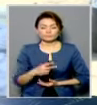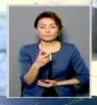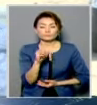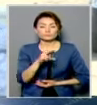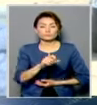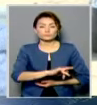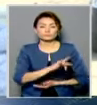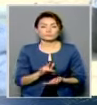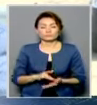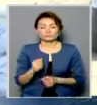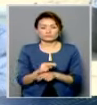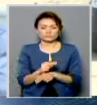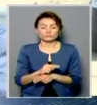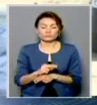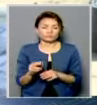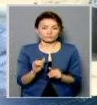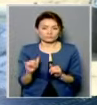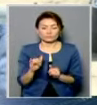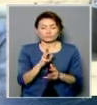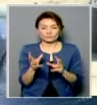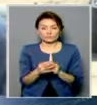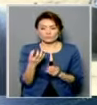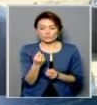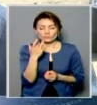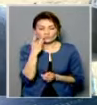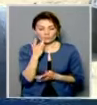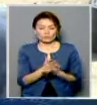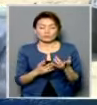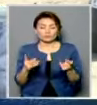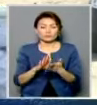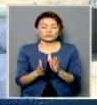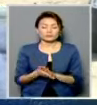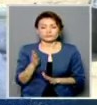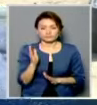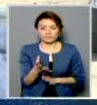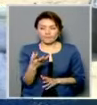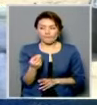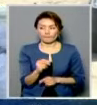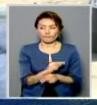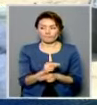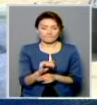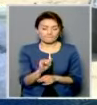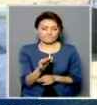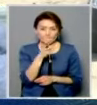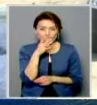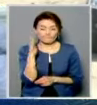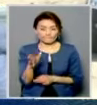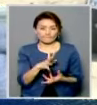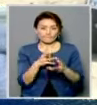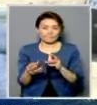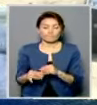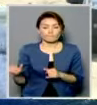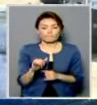2 апреля в городе был проведен хороший субботник. Кроме того, мы привлекаем крупные организации к проведению субботников. По